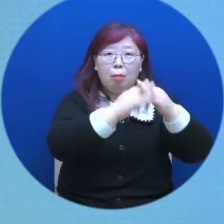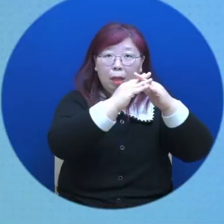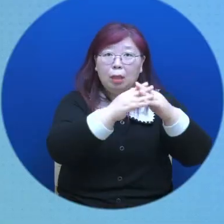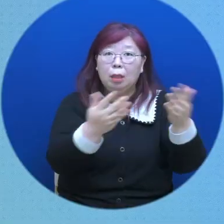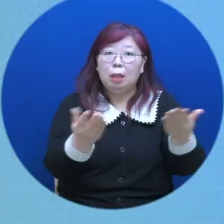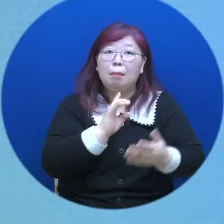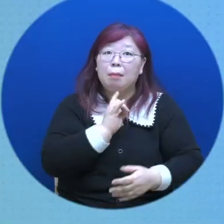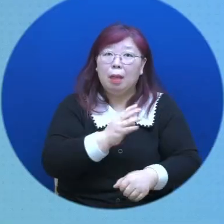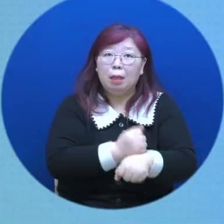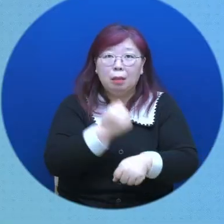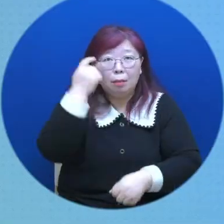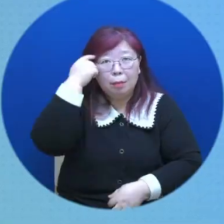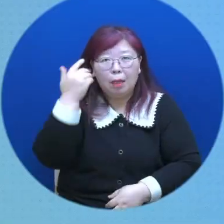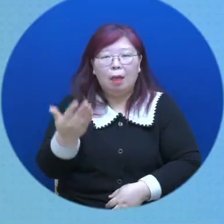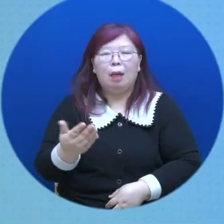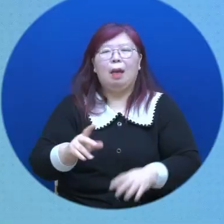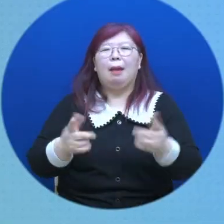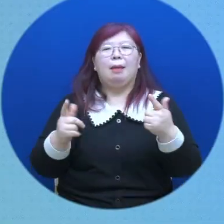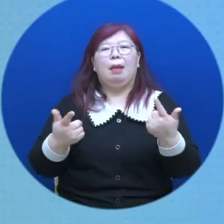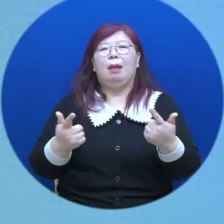아니에요. 성경을 보면